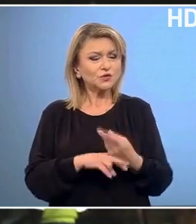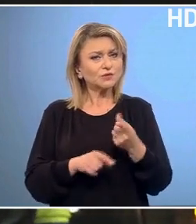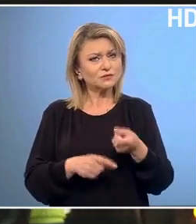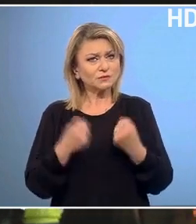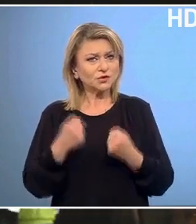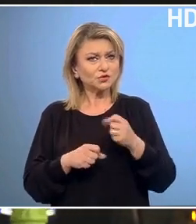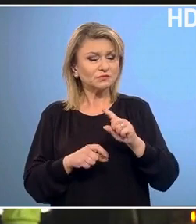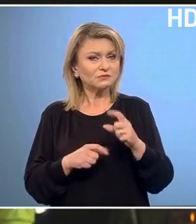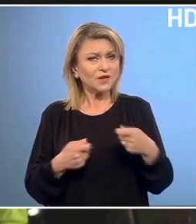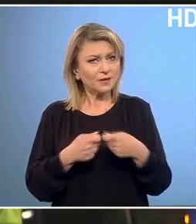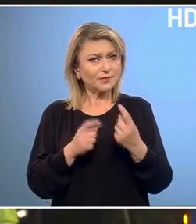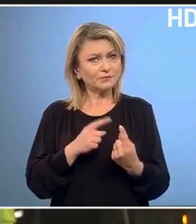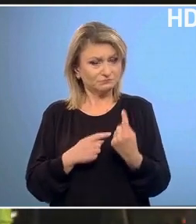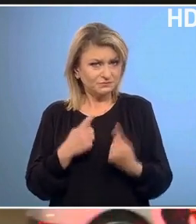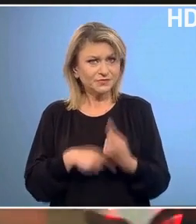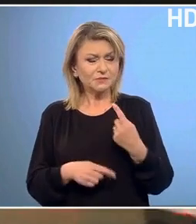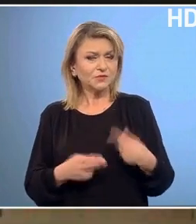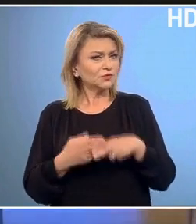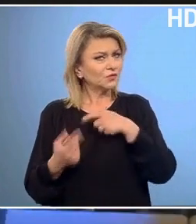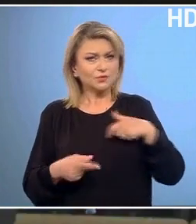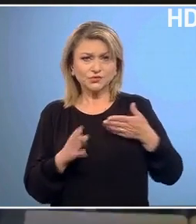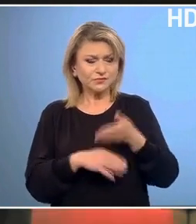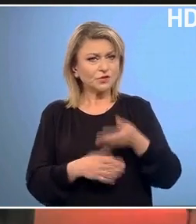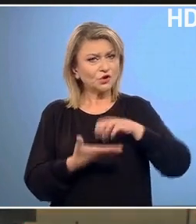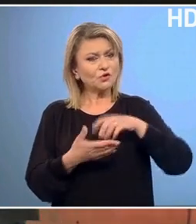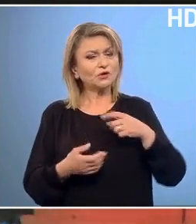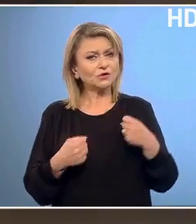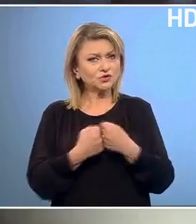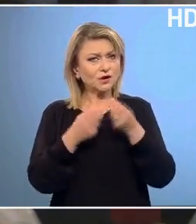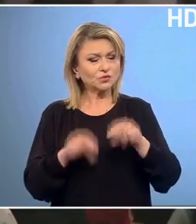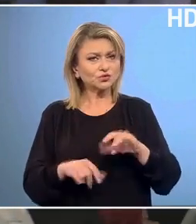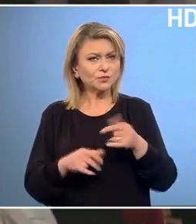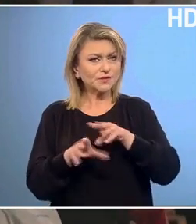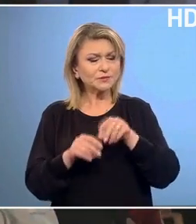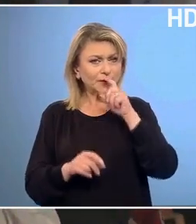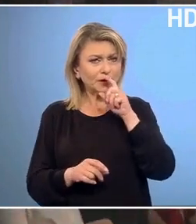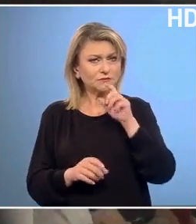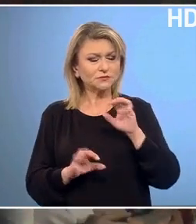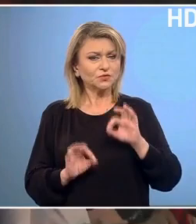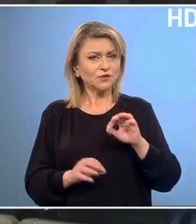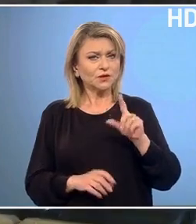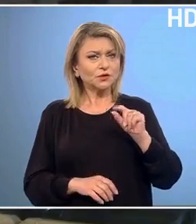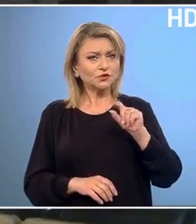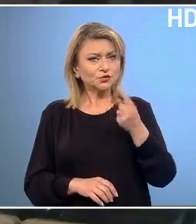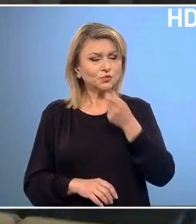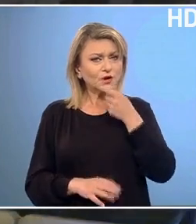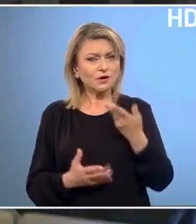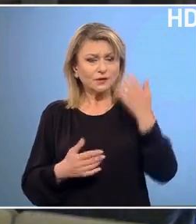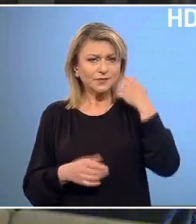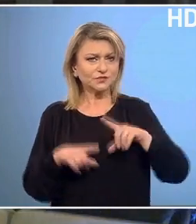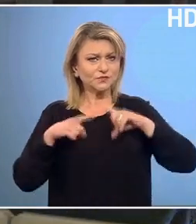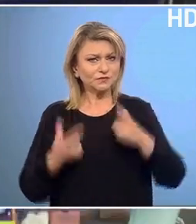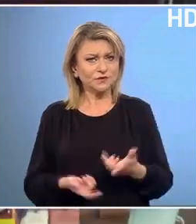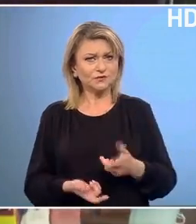echipele de prim ajutor nu au putut să intervină. La locul accidentului au ajuns și părinții băiatului de doar 21 de ani, care și-a